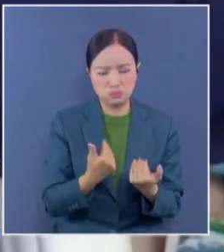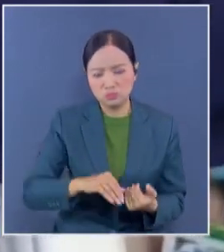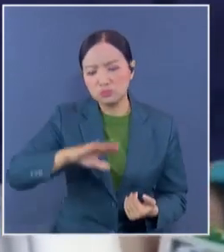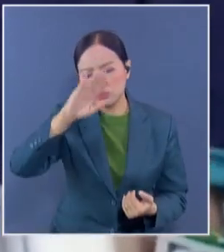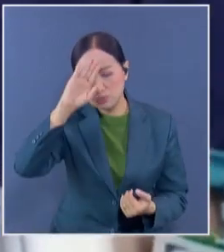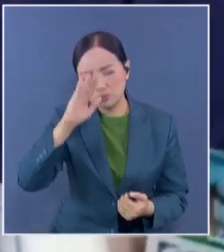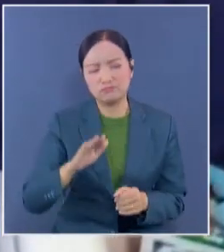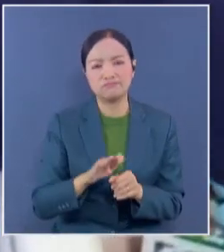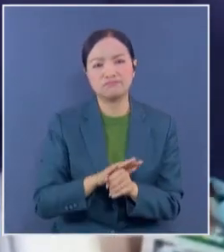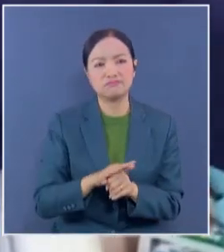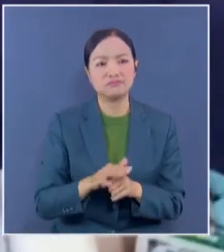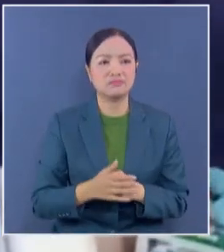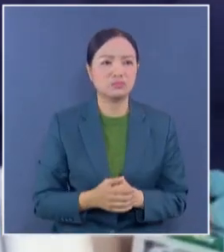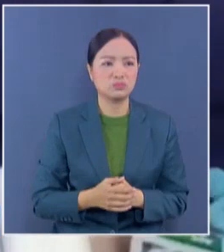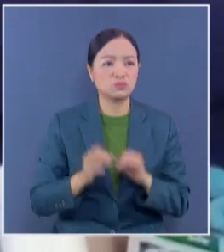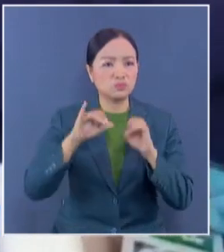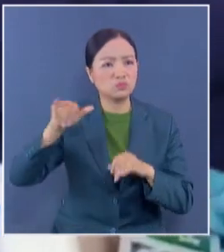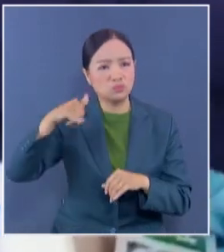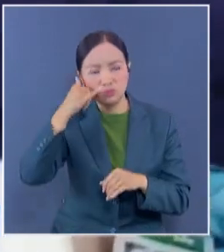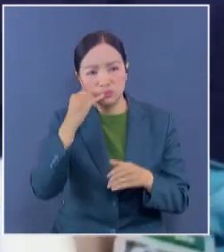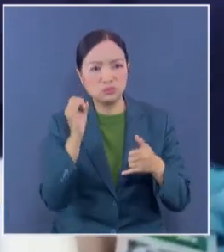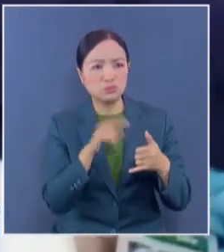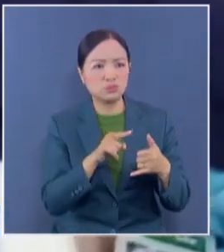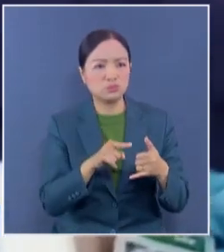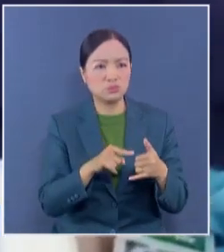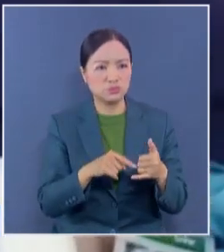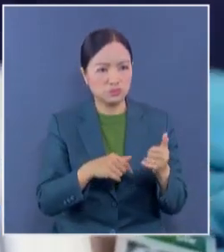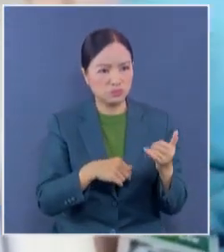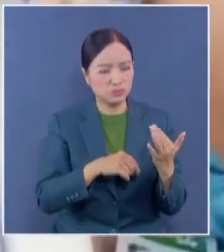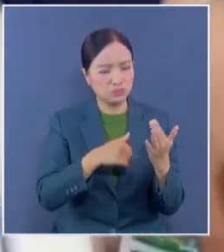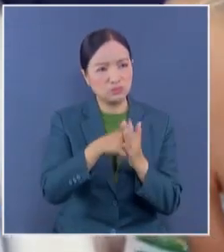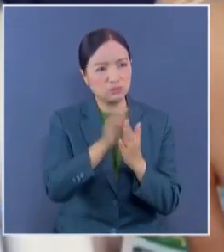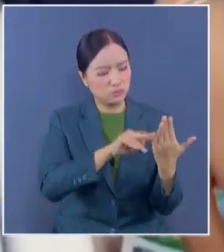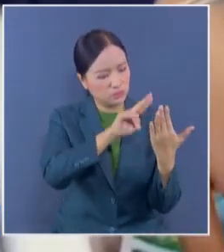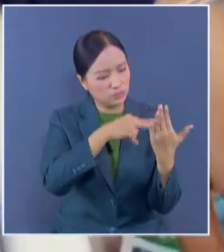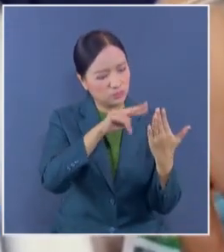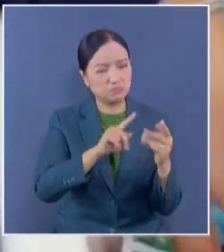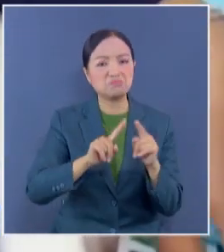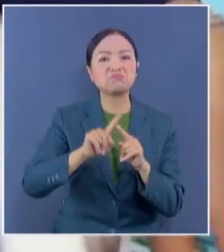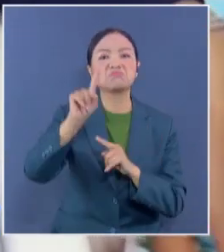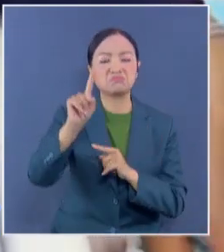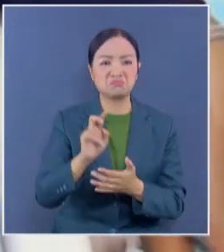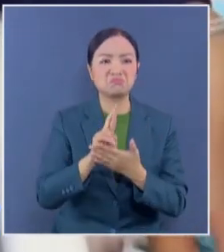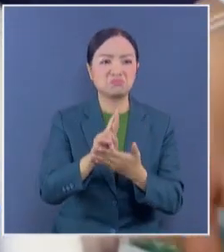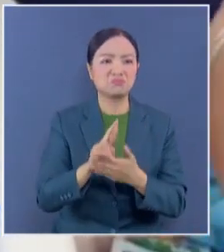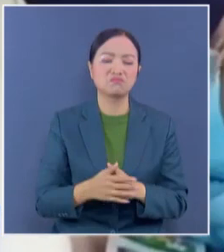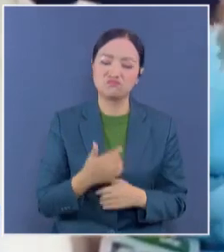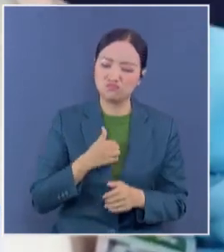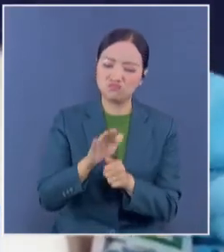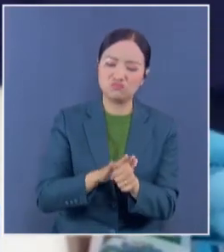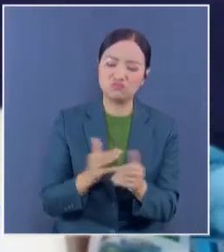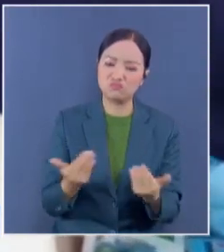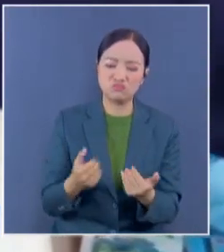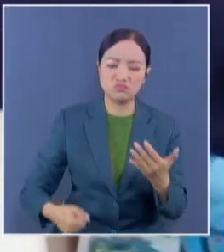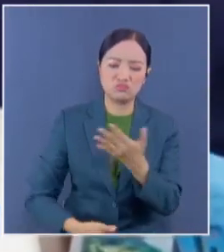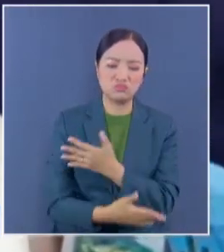พอดีค่ะแล้วคุณครูโทรมาบอกว่าน้องอ่ะอะไรสีได้ที่หนึ่งด้วยสงสารลูกมากเลย